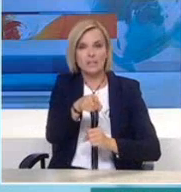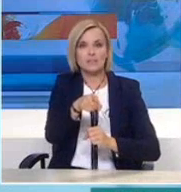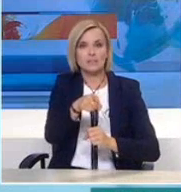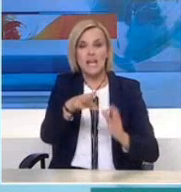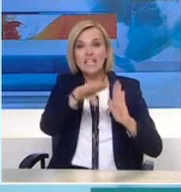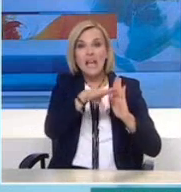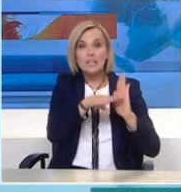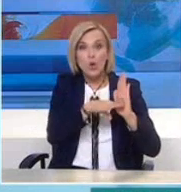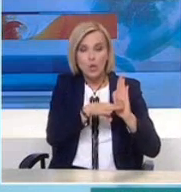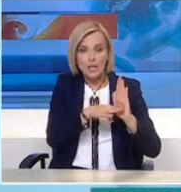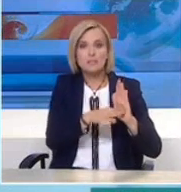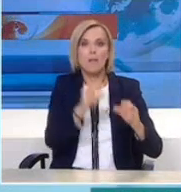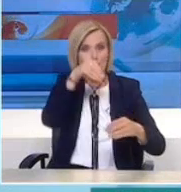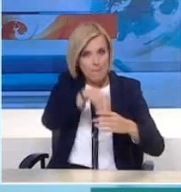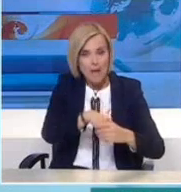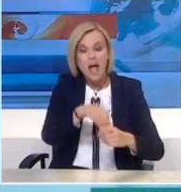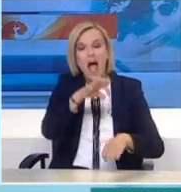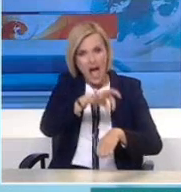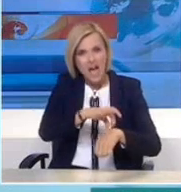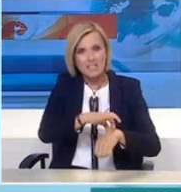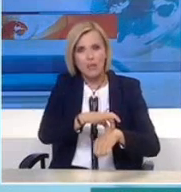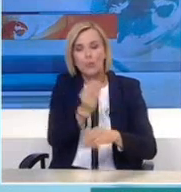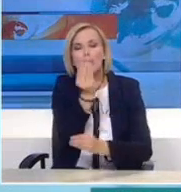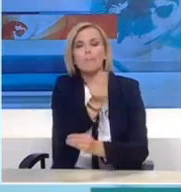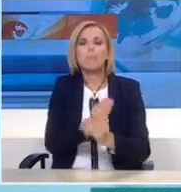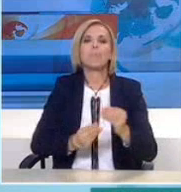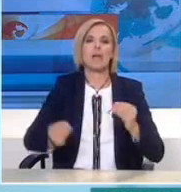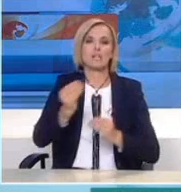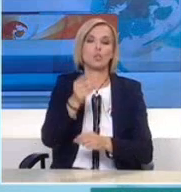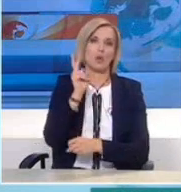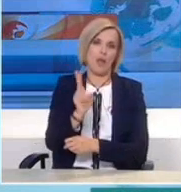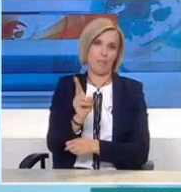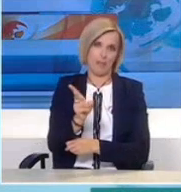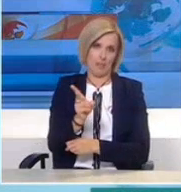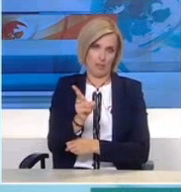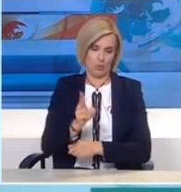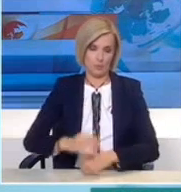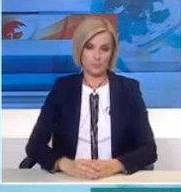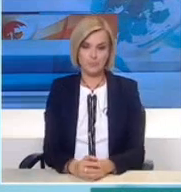την, που ασθενούν με το νέο ιό και κινδυνεύουν από κακή έκβαση.